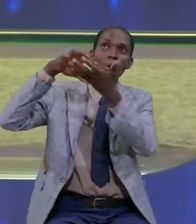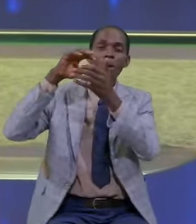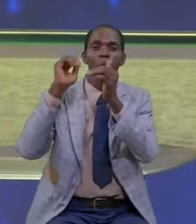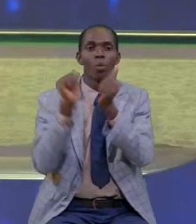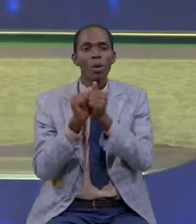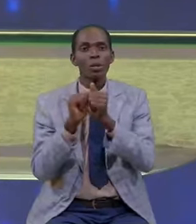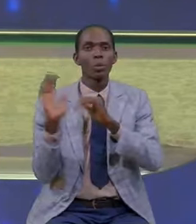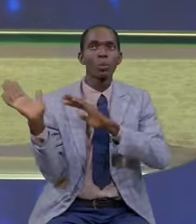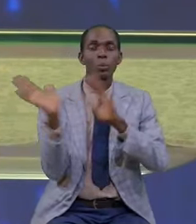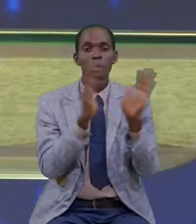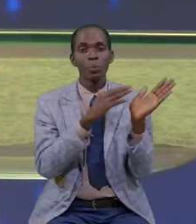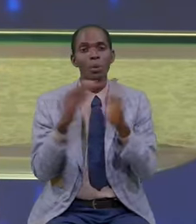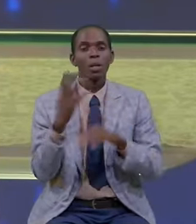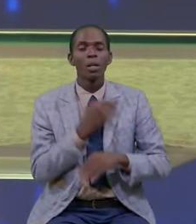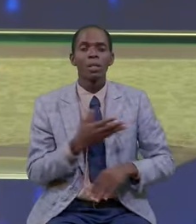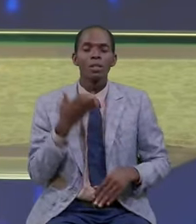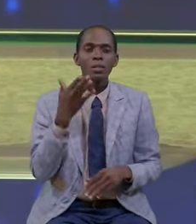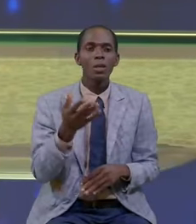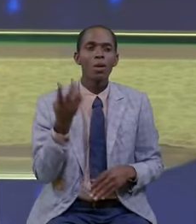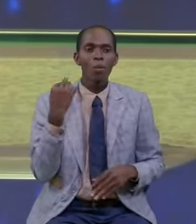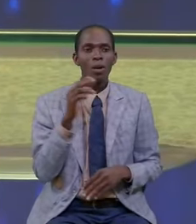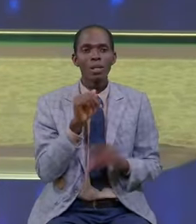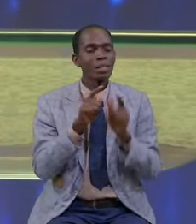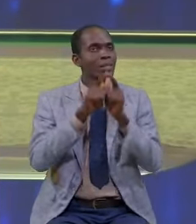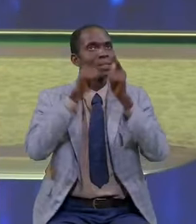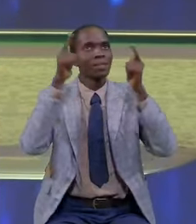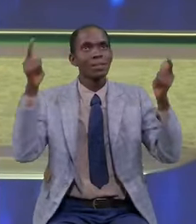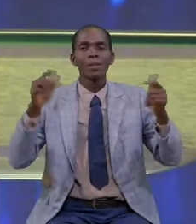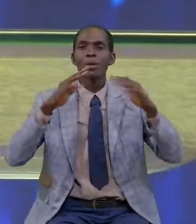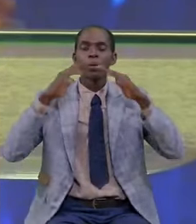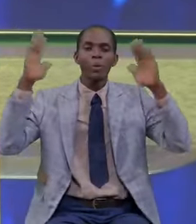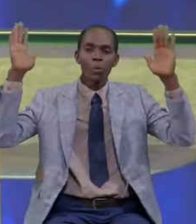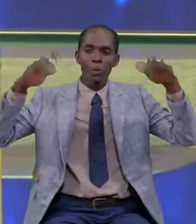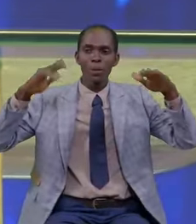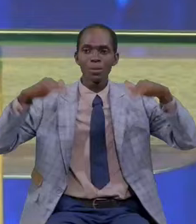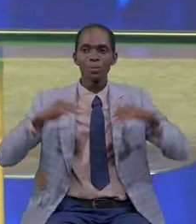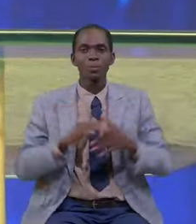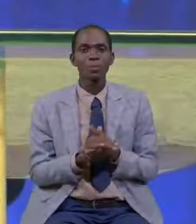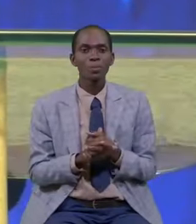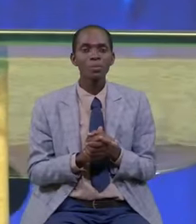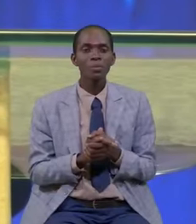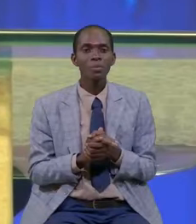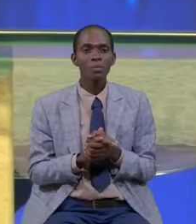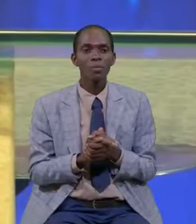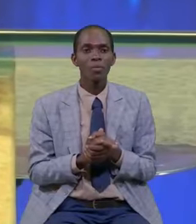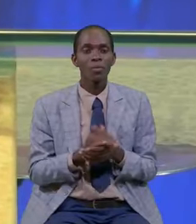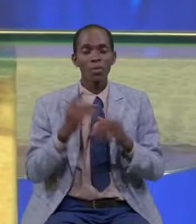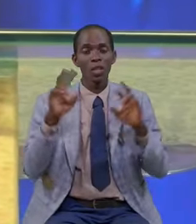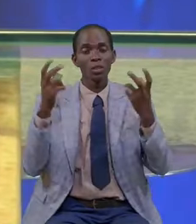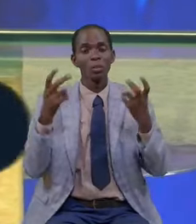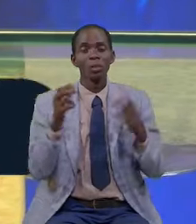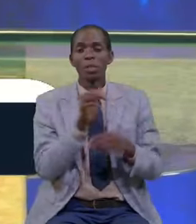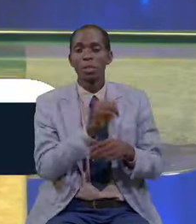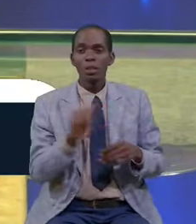il y eut une forte pluie. Ce soir, nous allons voir le message qui est intitulé « La